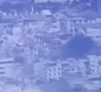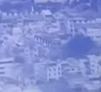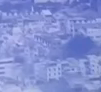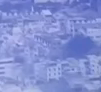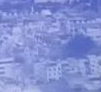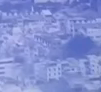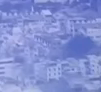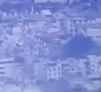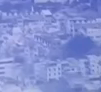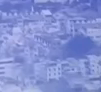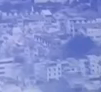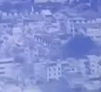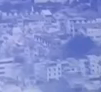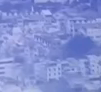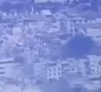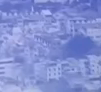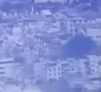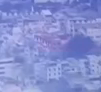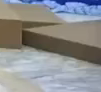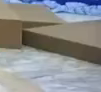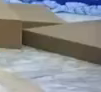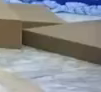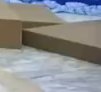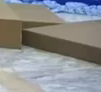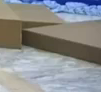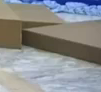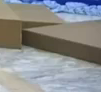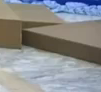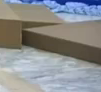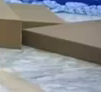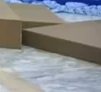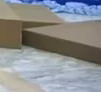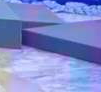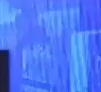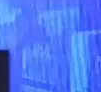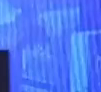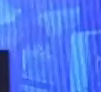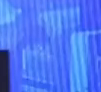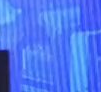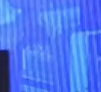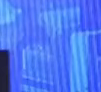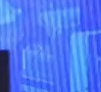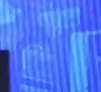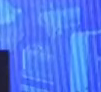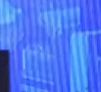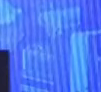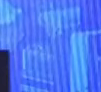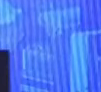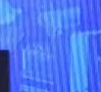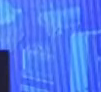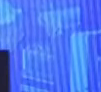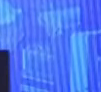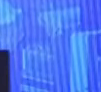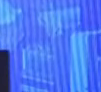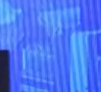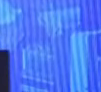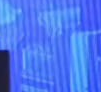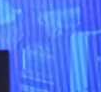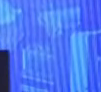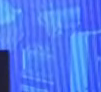krap. กล่าวขอบพระคุณค่ะท่านณัฐพานุนพคุณรองอธิบดีกรมสารนิเทศและรองโฆษกกระทรวงการต่